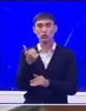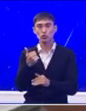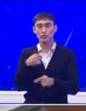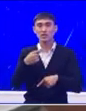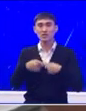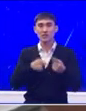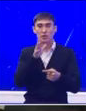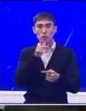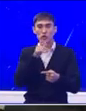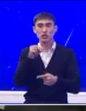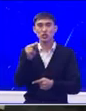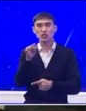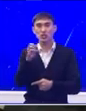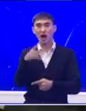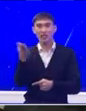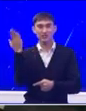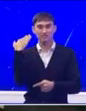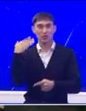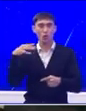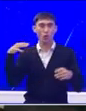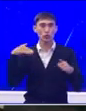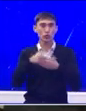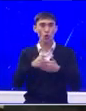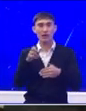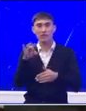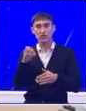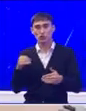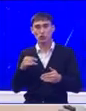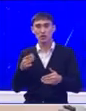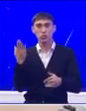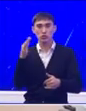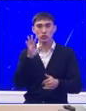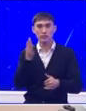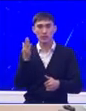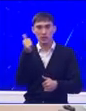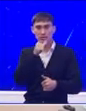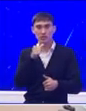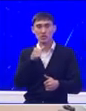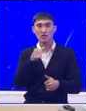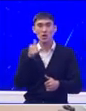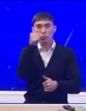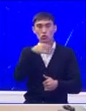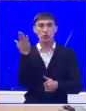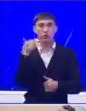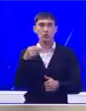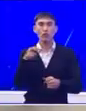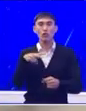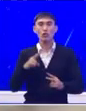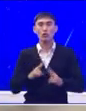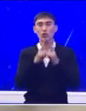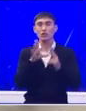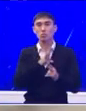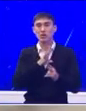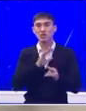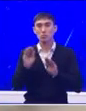времен Чингисхана до революционной эпохи прошлого столетия. В прошлом году в Лондоне прошла презентация этой книги, подготовленная